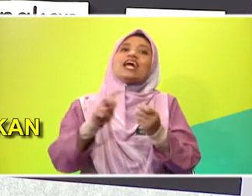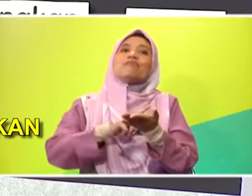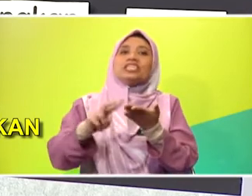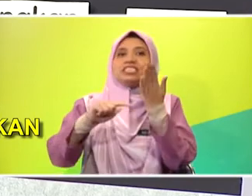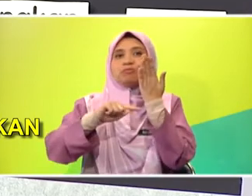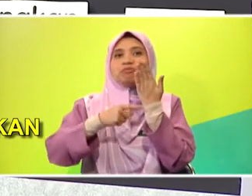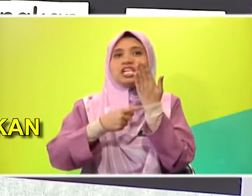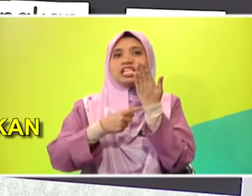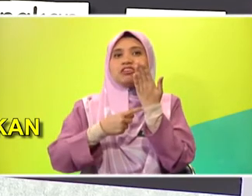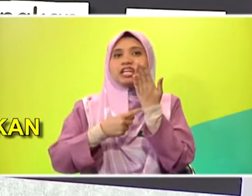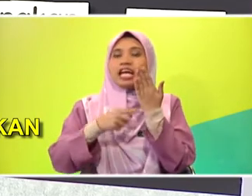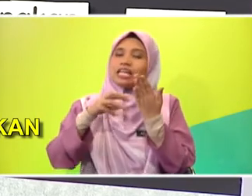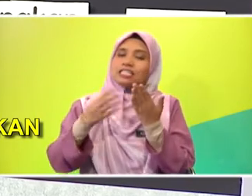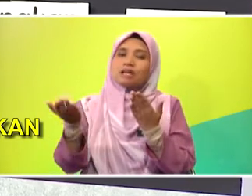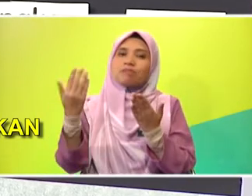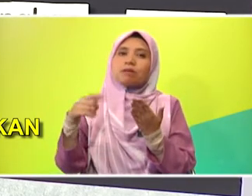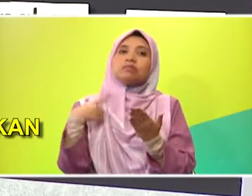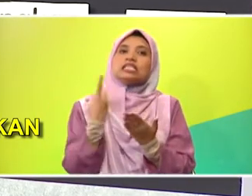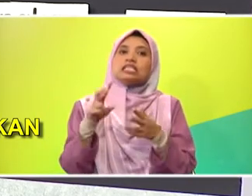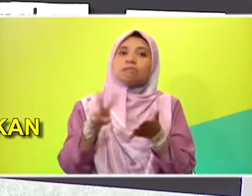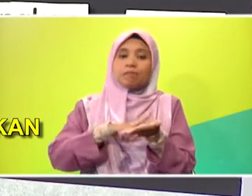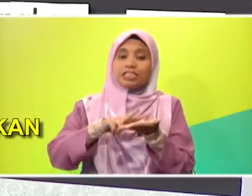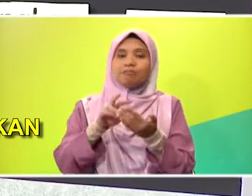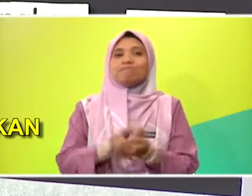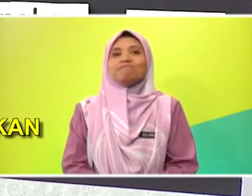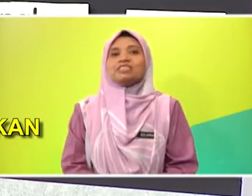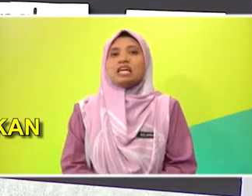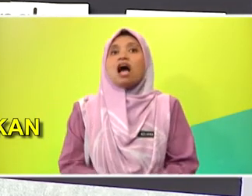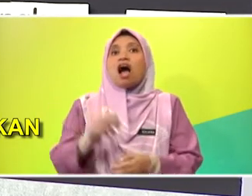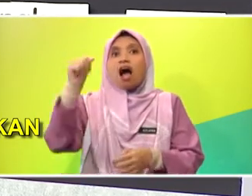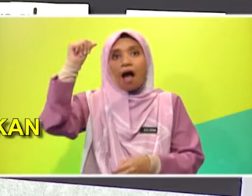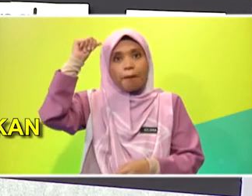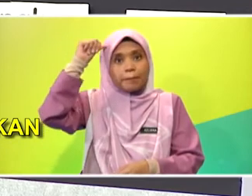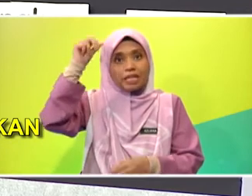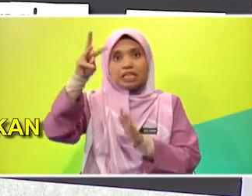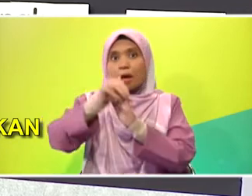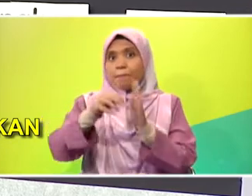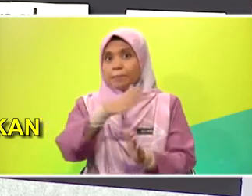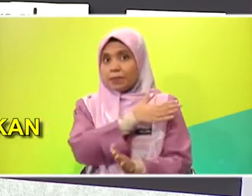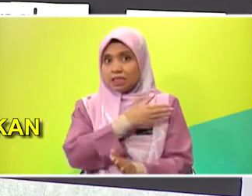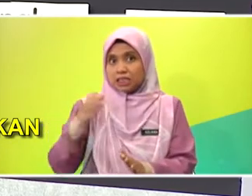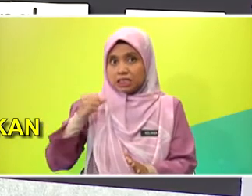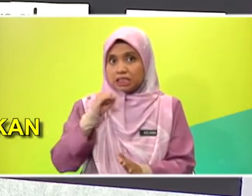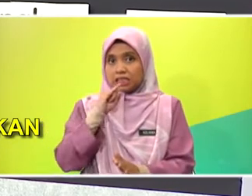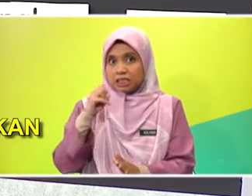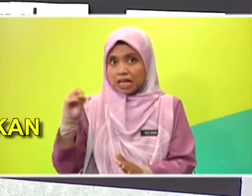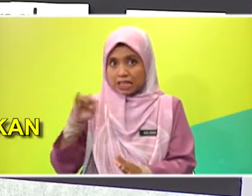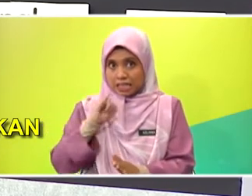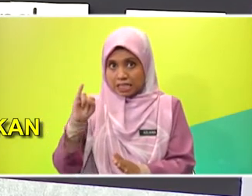baca Iya betul sama-sama Amin menyertai acara